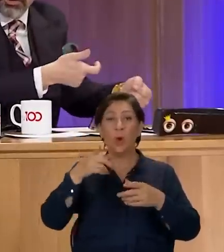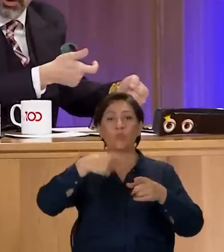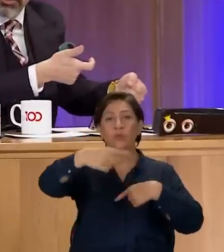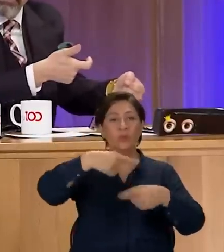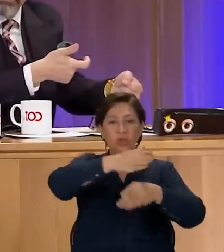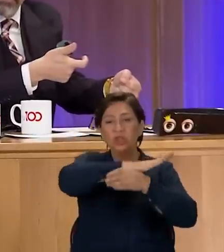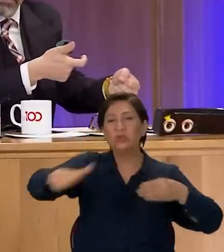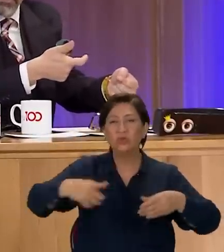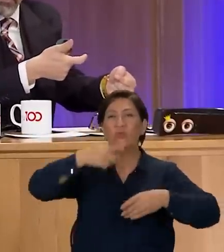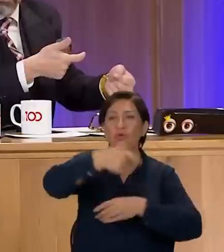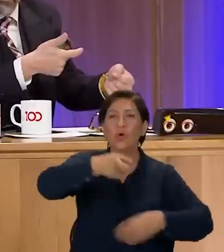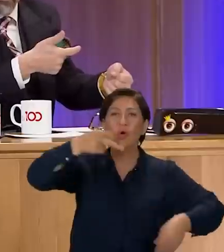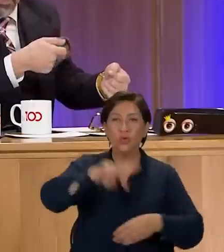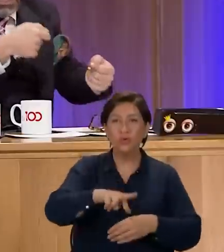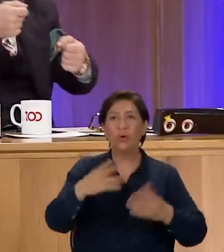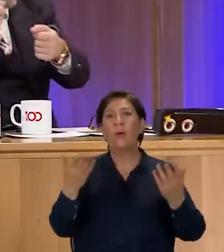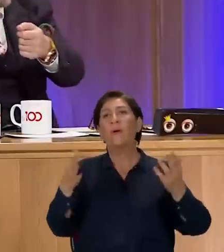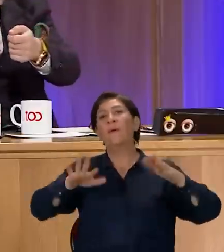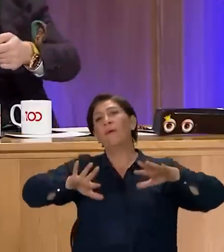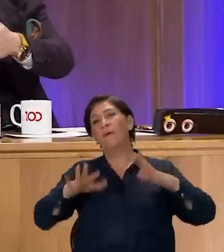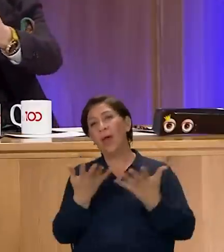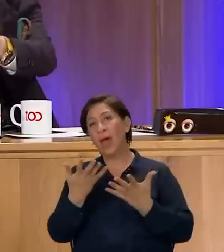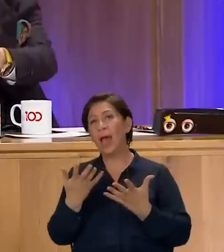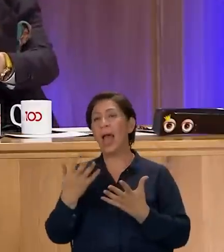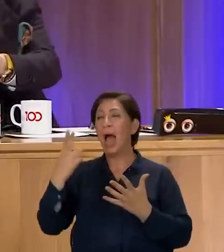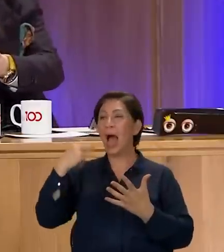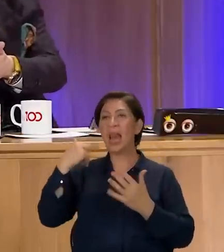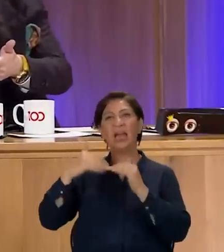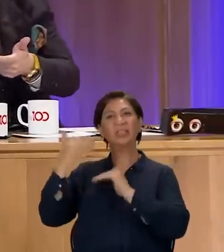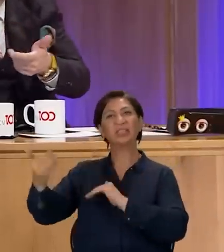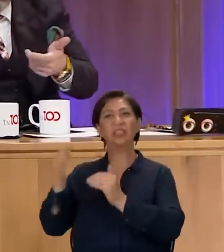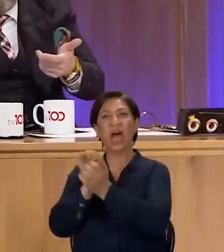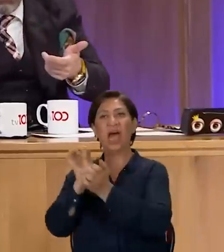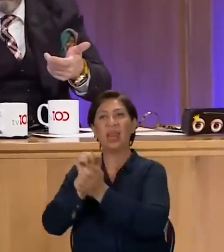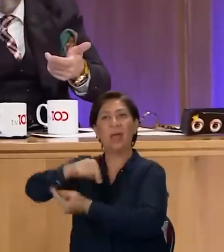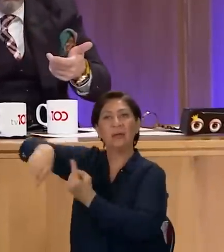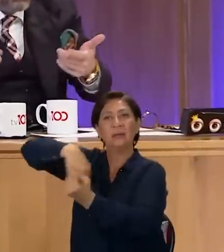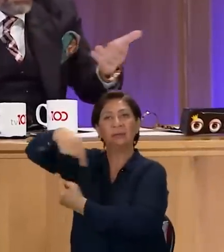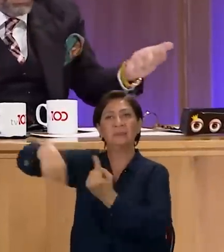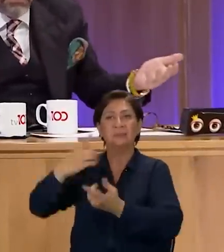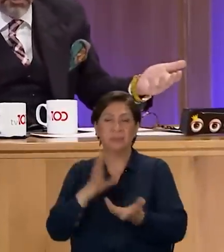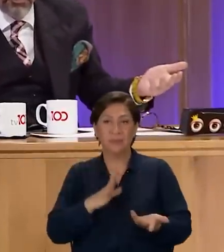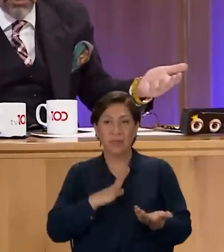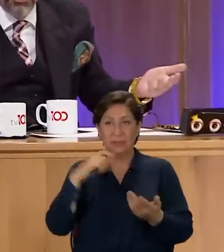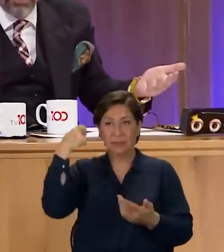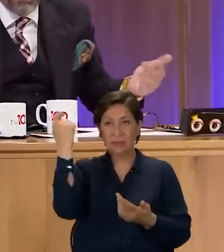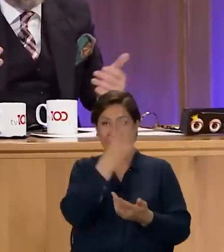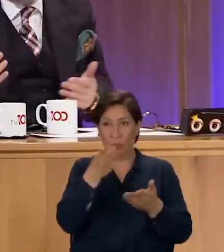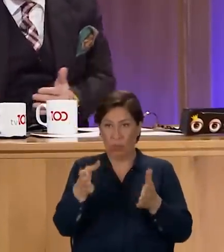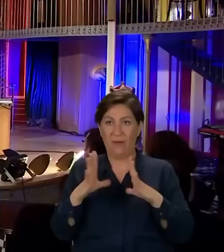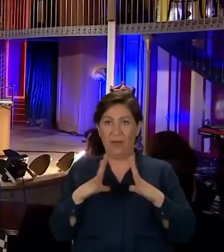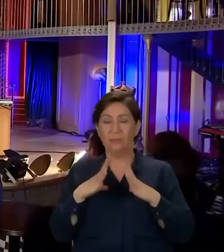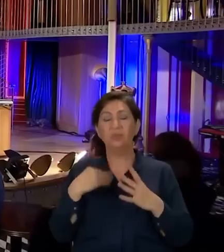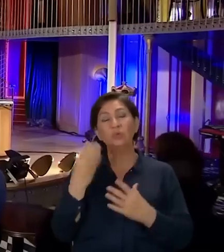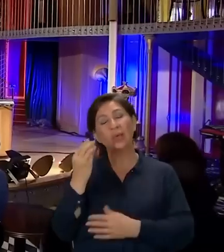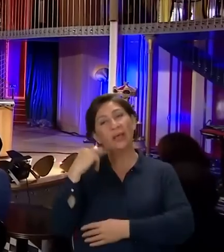kıtır doğuruyor, ya gayri ahlaki aile ilişkileri filan değil mi? Dizilerde bütün bunlar oluyor. Biz de